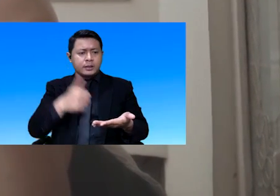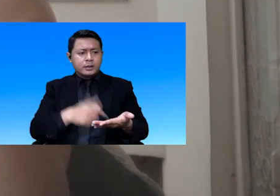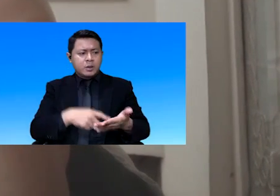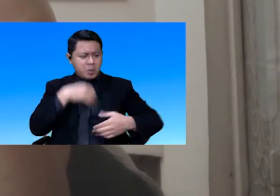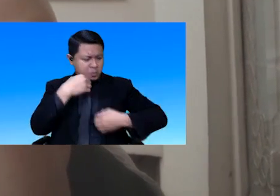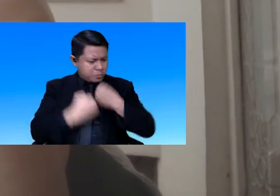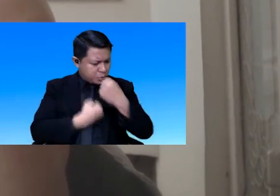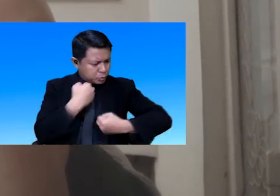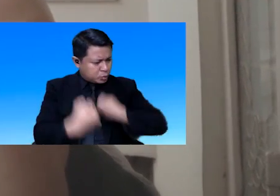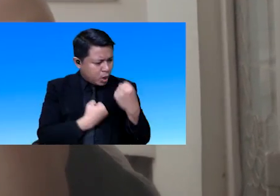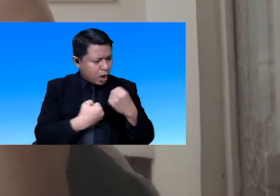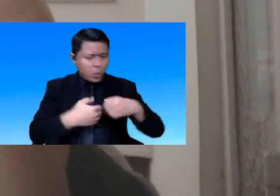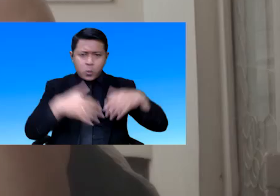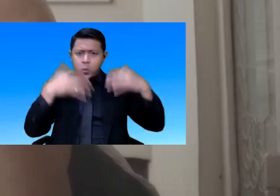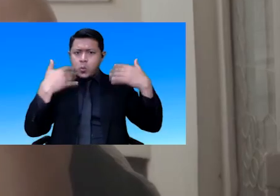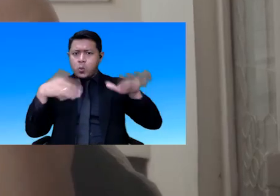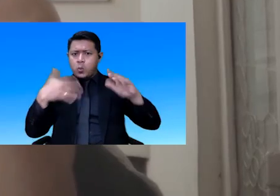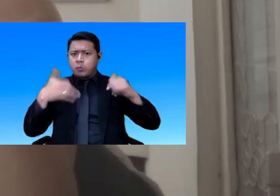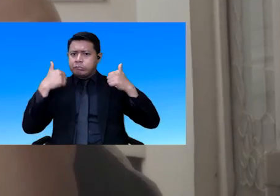Perjuangannya luar biasa.